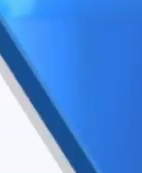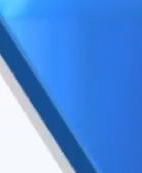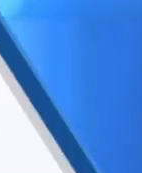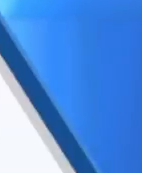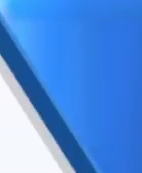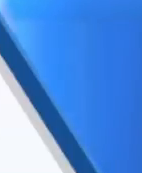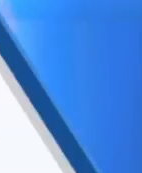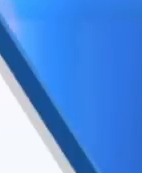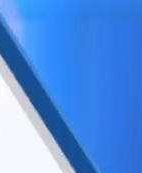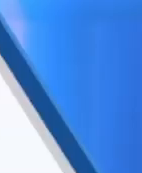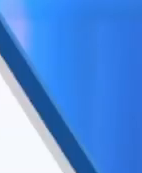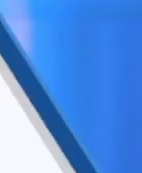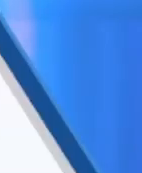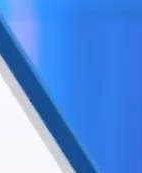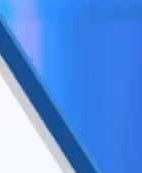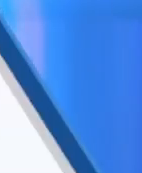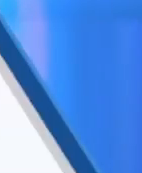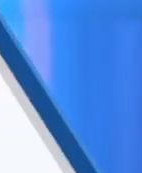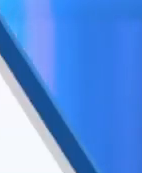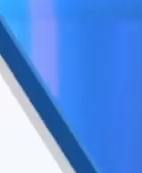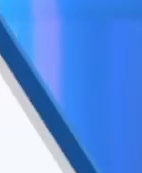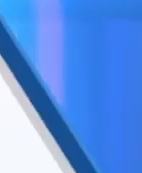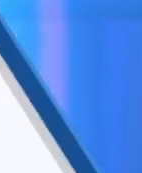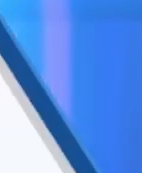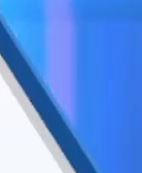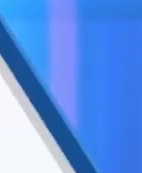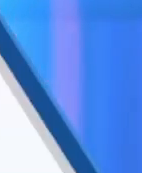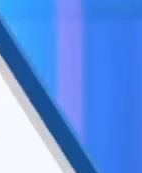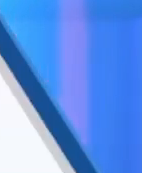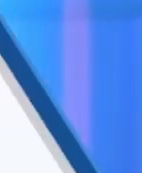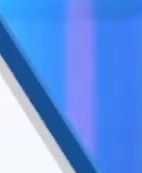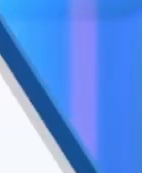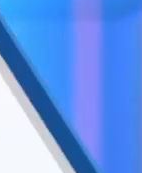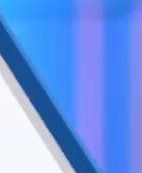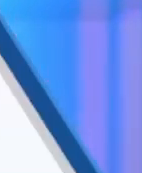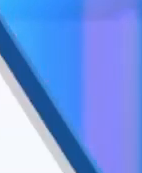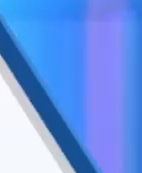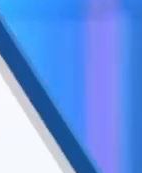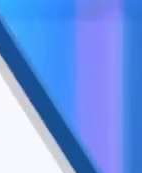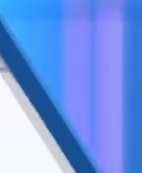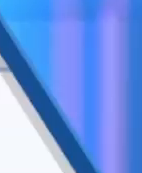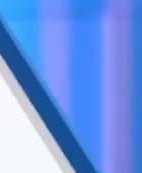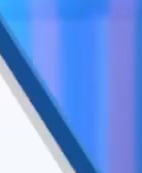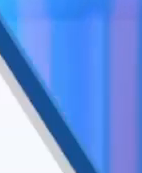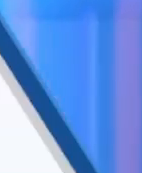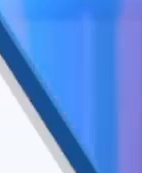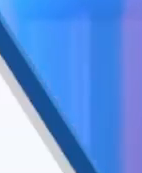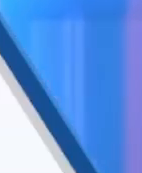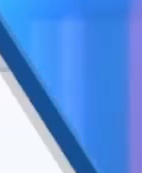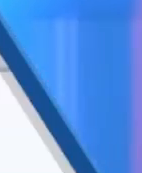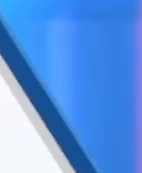tuzwi nk'udutadoa mubona hakurwa iki kugira ngo ikibazo cy'amashanyarazi kibe cyakemuka burundu. Abantu batandukanye